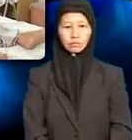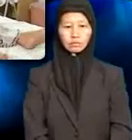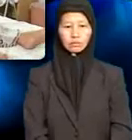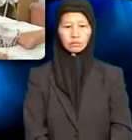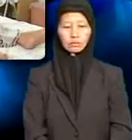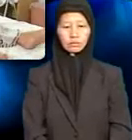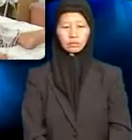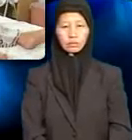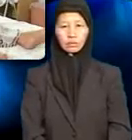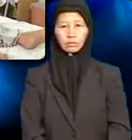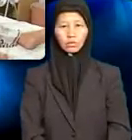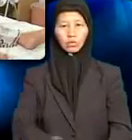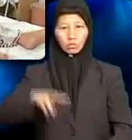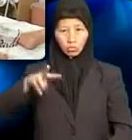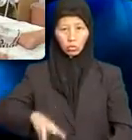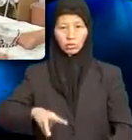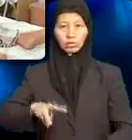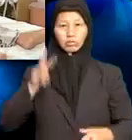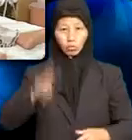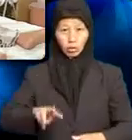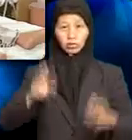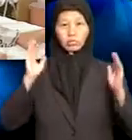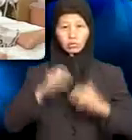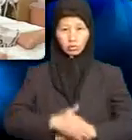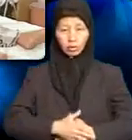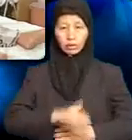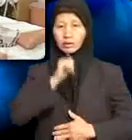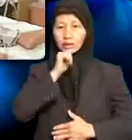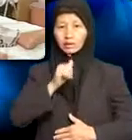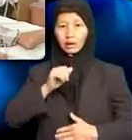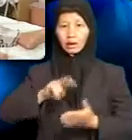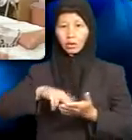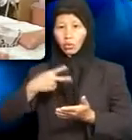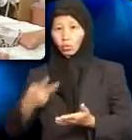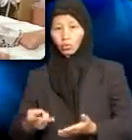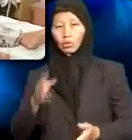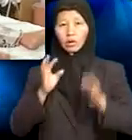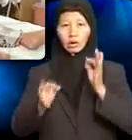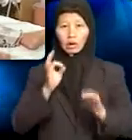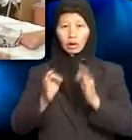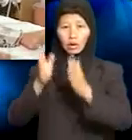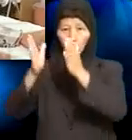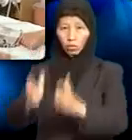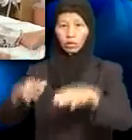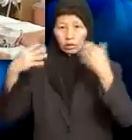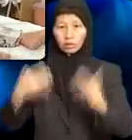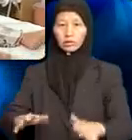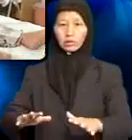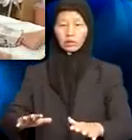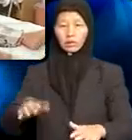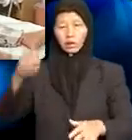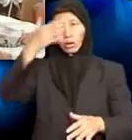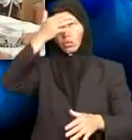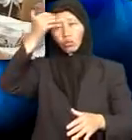Tuntutan kewajipan sembahyang tidak gugur kecuali seseorang itu sudah hilang ingatan